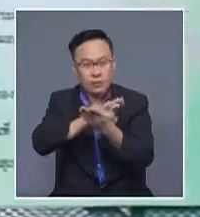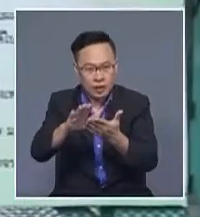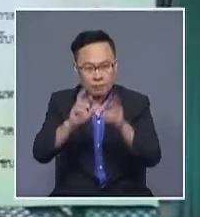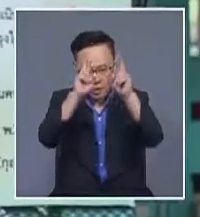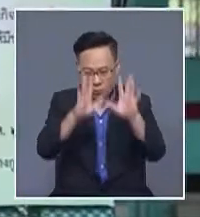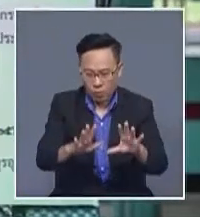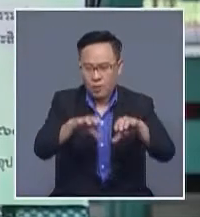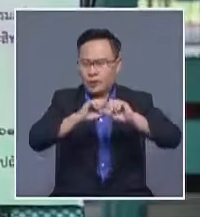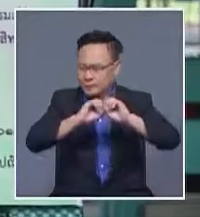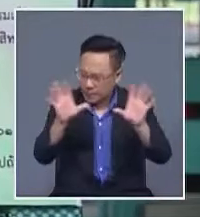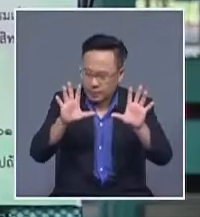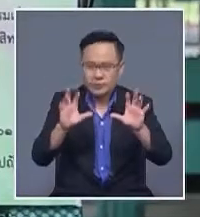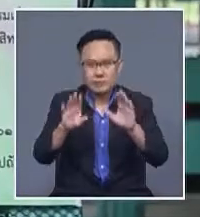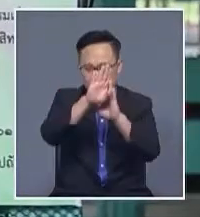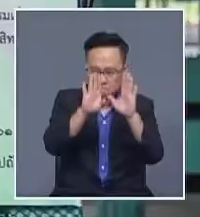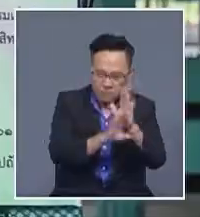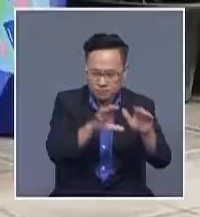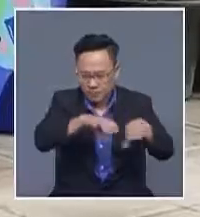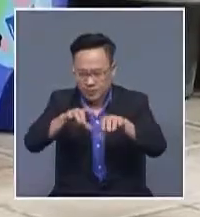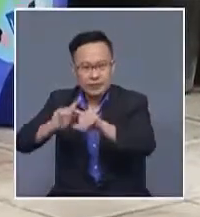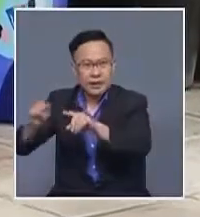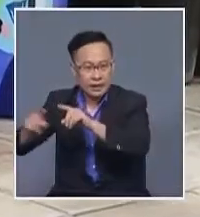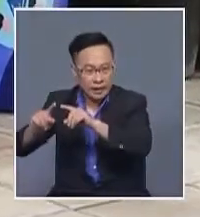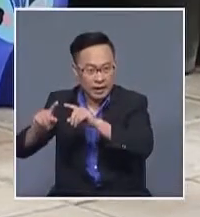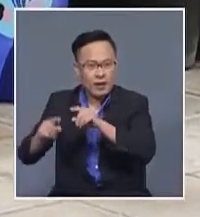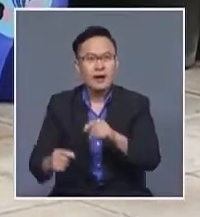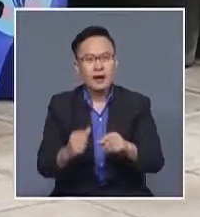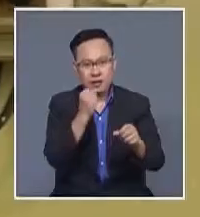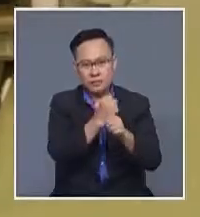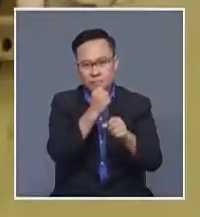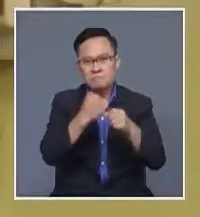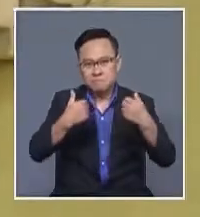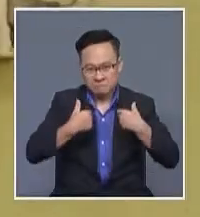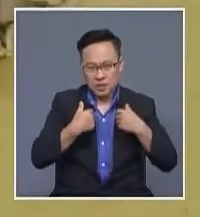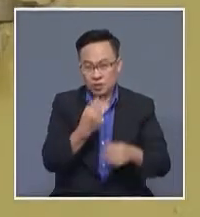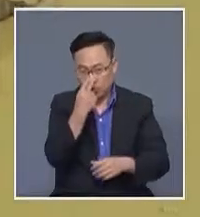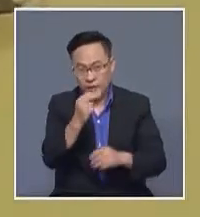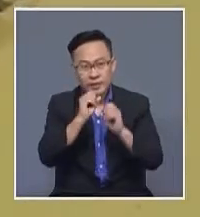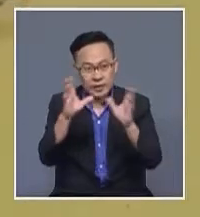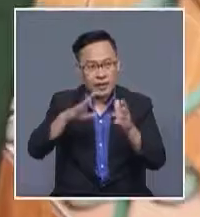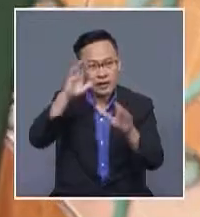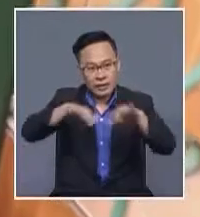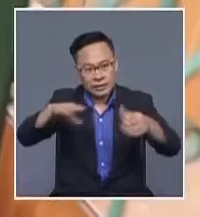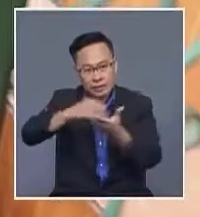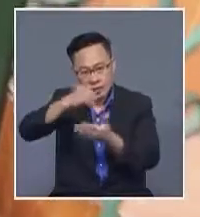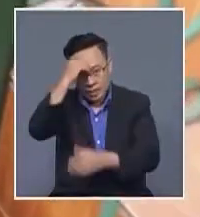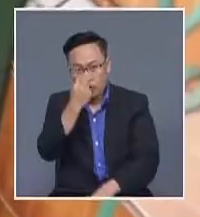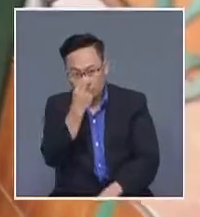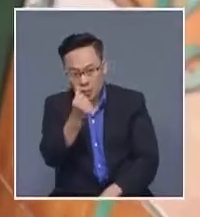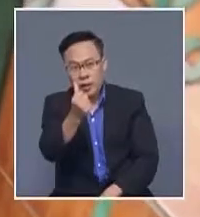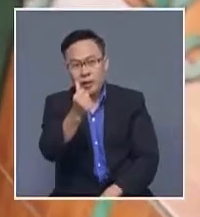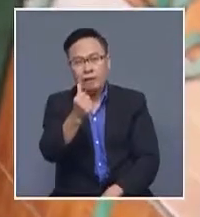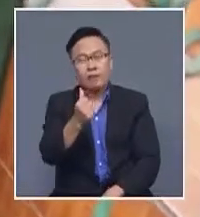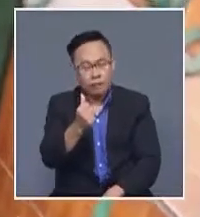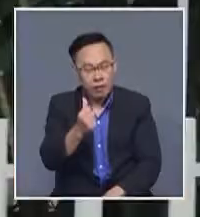เป็นระบบมีระเบียบนะครับมีระบบของความปลอดภัยทั้งหมดเลยครับเข้ามาก็นักเรียนก็มี